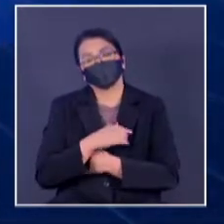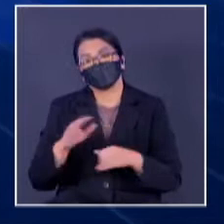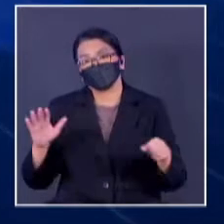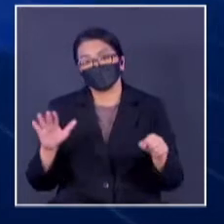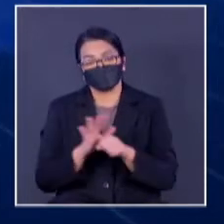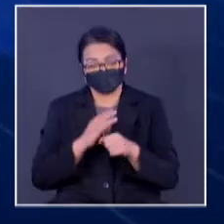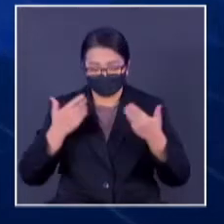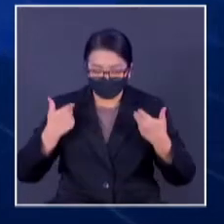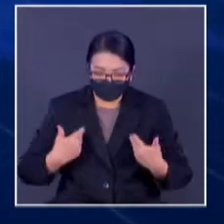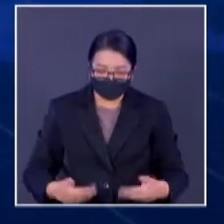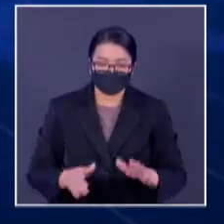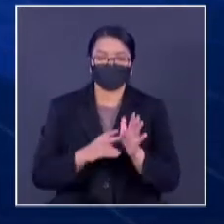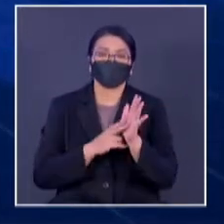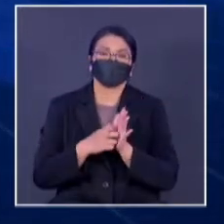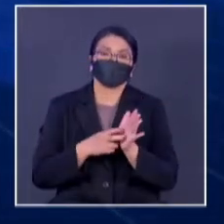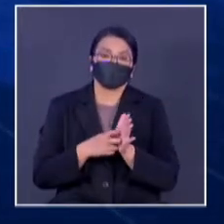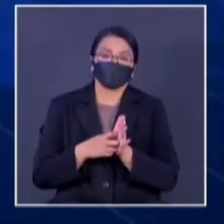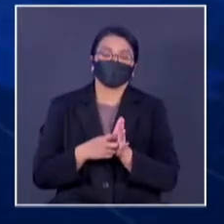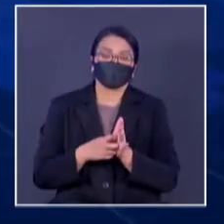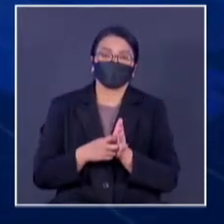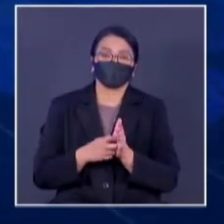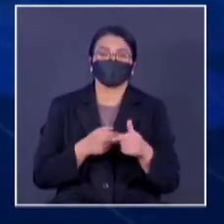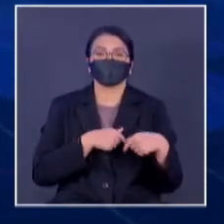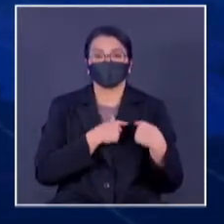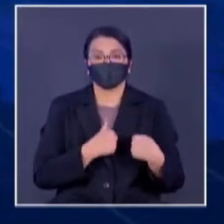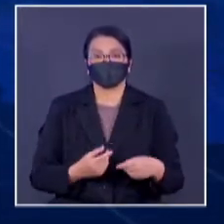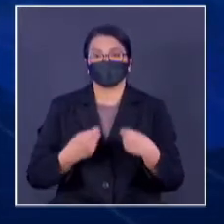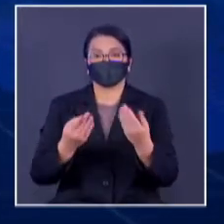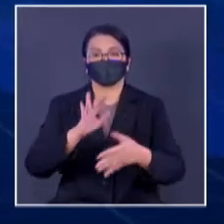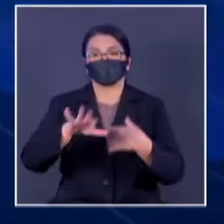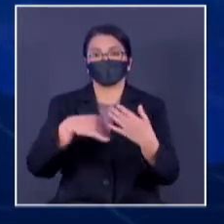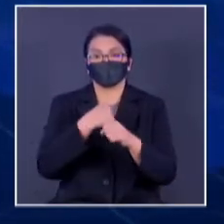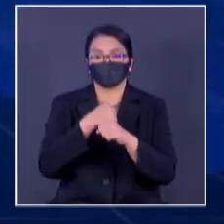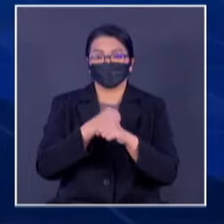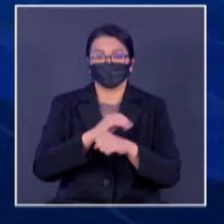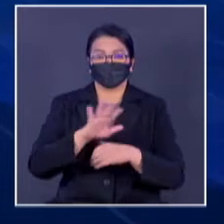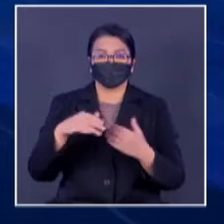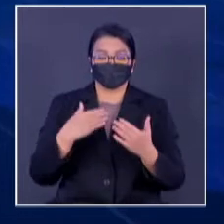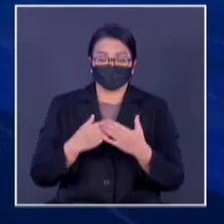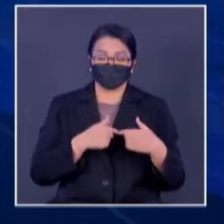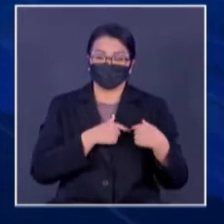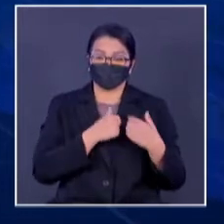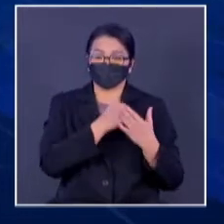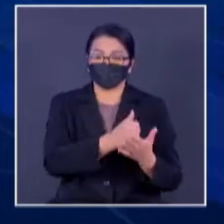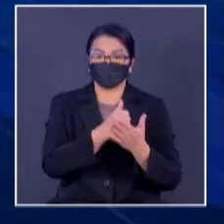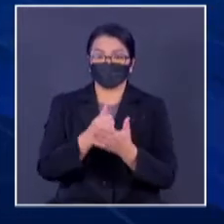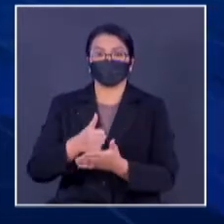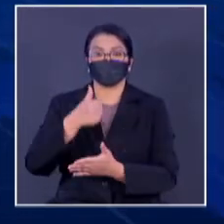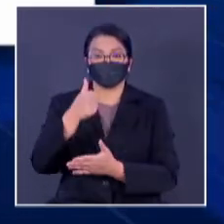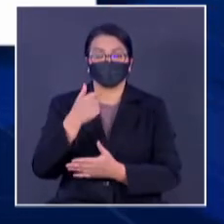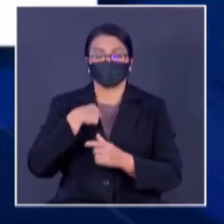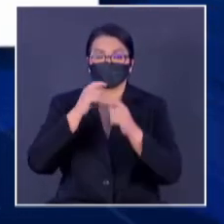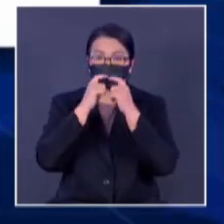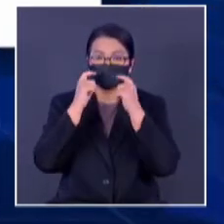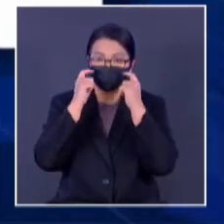างกายมันก็เหนื่อยอ่อนกันได้นะครับเป็นกำลังใจให้กับทุกท่านนะครับ ค่ะเป็นกำลังใจให้นะคะเราทุกคนก็สามารถที่จะช่วยเจ้าหน้าที่ได้เหมือนกันนะก็